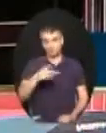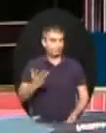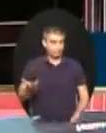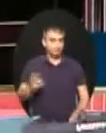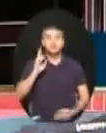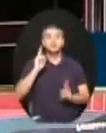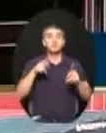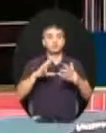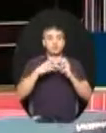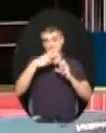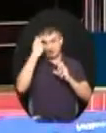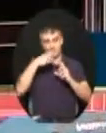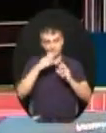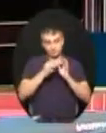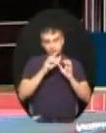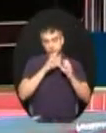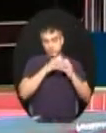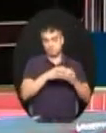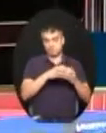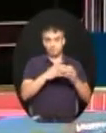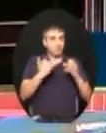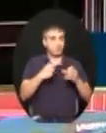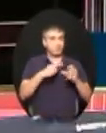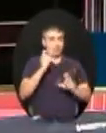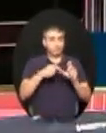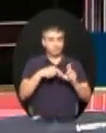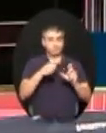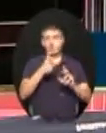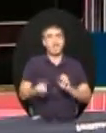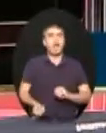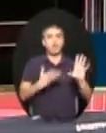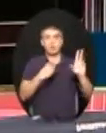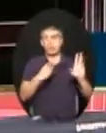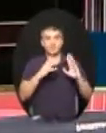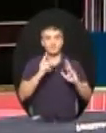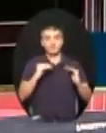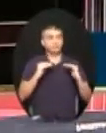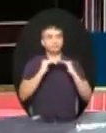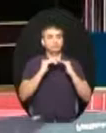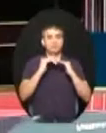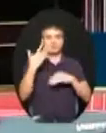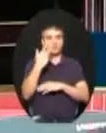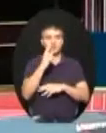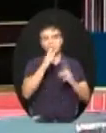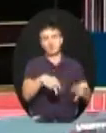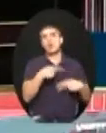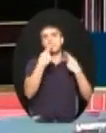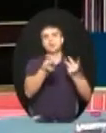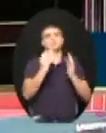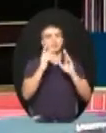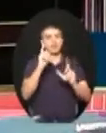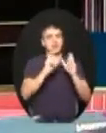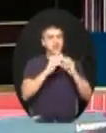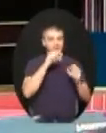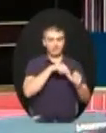ככה, שיש כפר ערבי מסוים, היום האנשים הם עקורים, ואז השוויון הלאומי זה להחזיר את האנשים